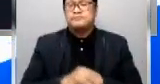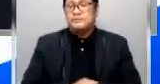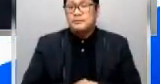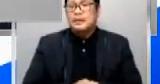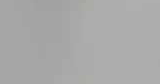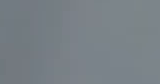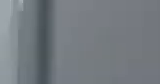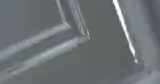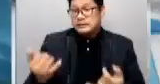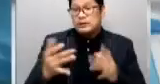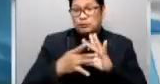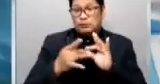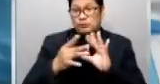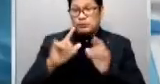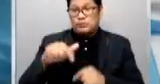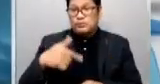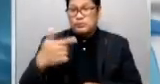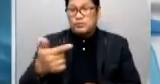ni Lay Alves.